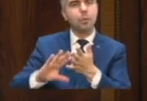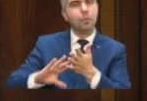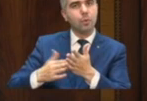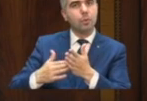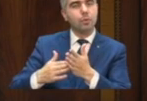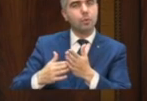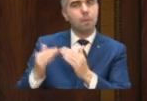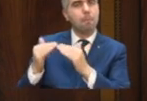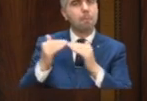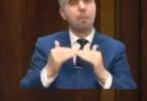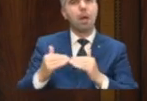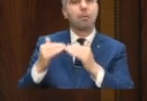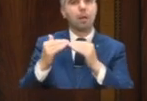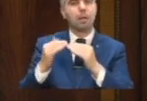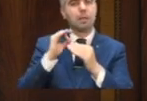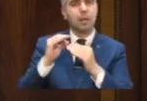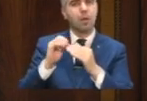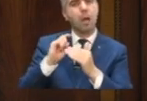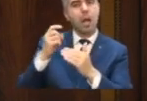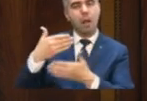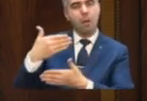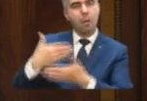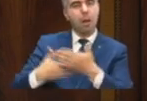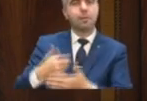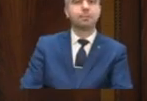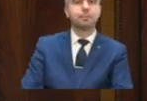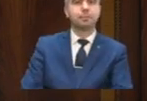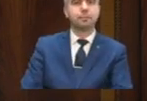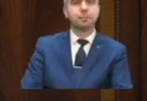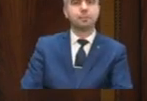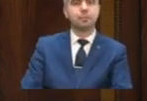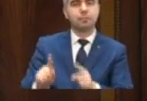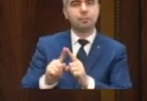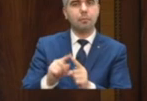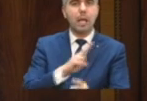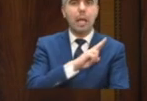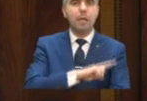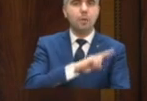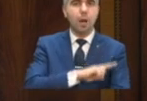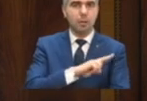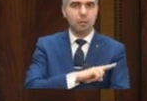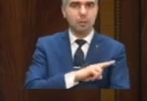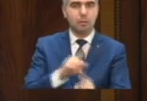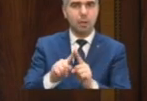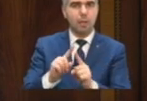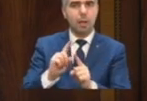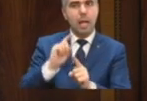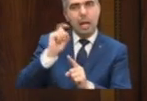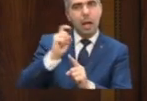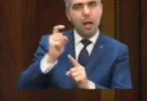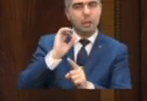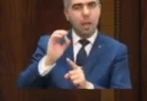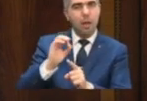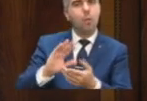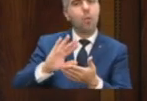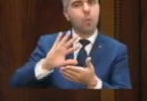الإنصاف اللازم من طرف عقد الكراء، وكذا تفعيل نظام تأمين خاص بالإيجارات غير المدفوعة، مما سيسمح بالرفع